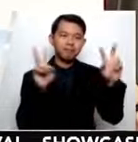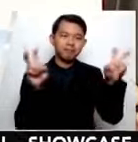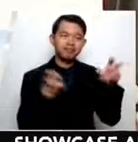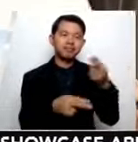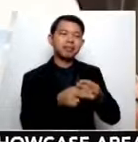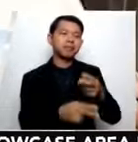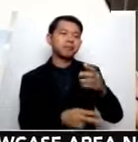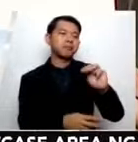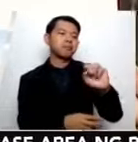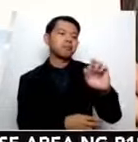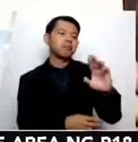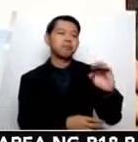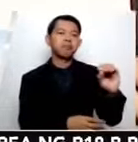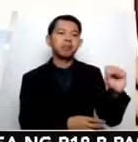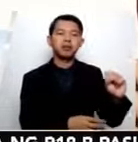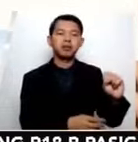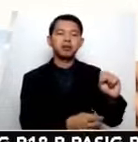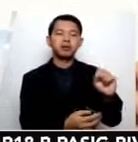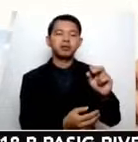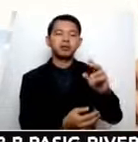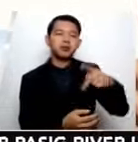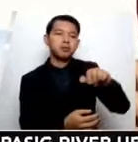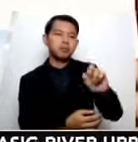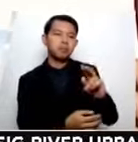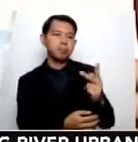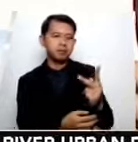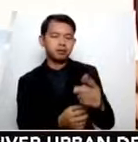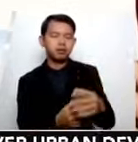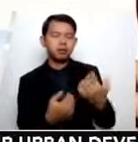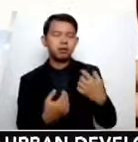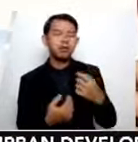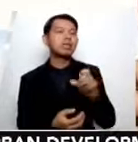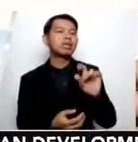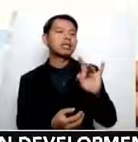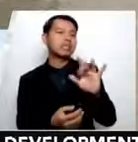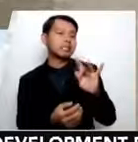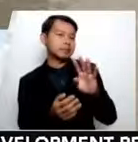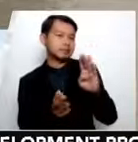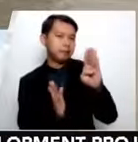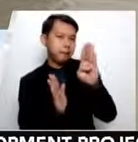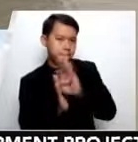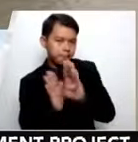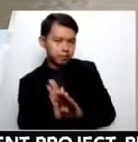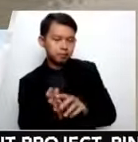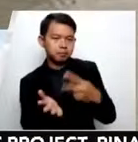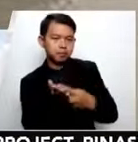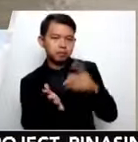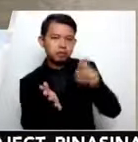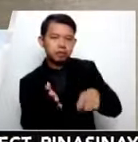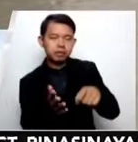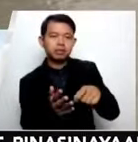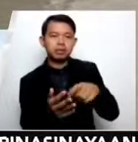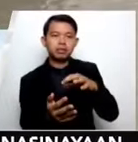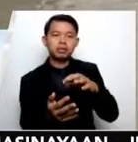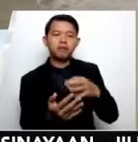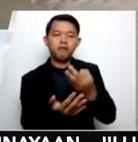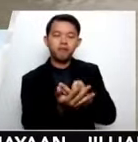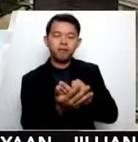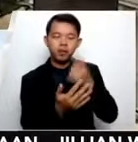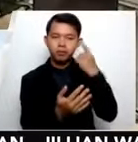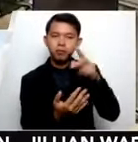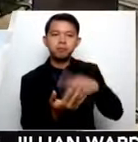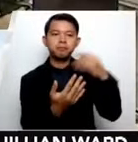Secretary Jerry Acuzar, 18 billion pesos ang kailangan para sa proyekto. Manggagaling daw ito sa pribadong sektor